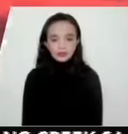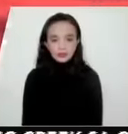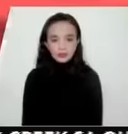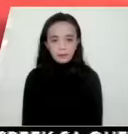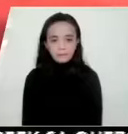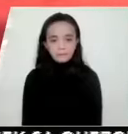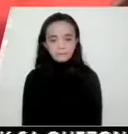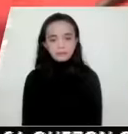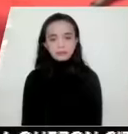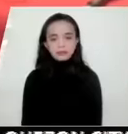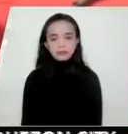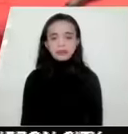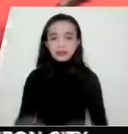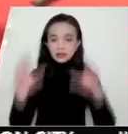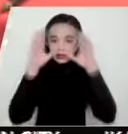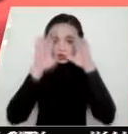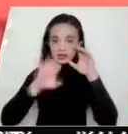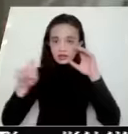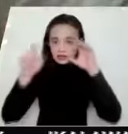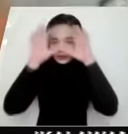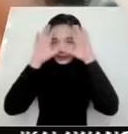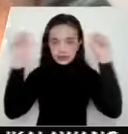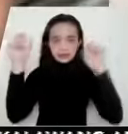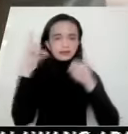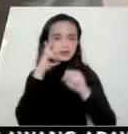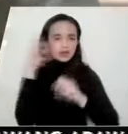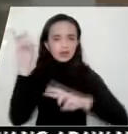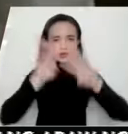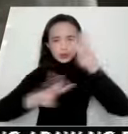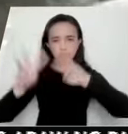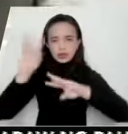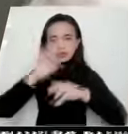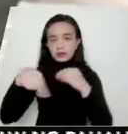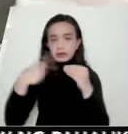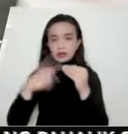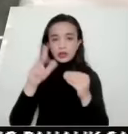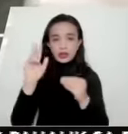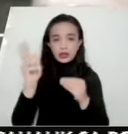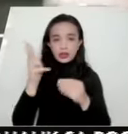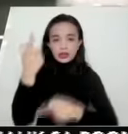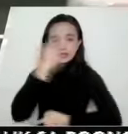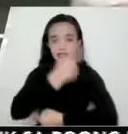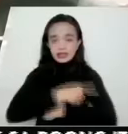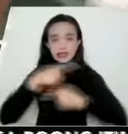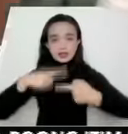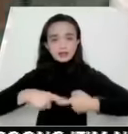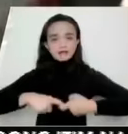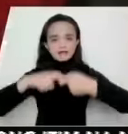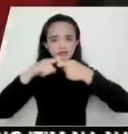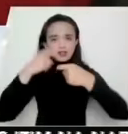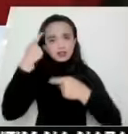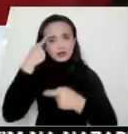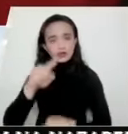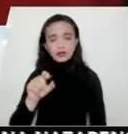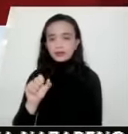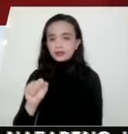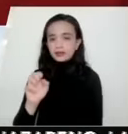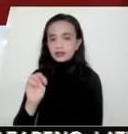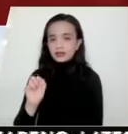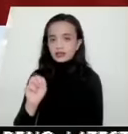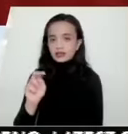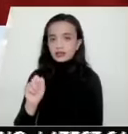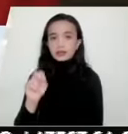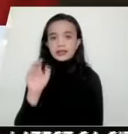Nababahala raw si dating Pangulong Rodrigo Duterte sa 30-day suspension na ipinataw sa Sunshine Media Network International